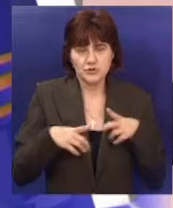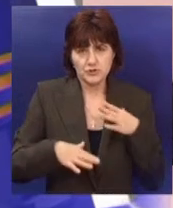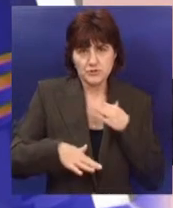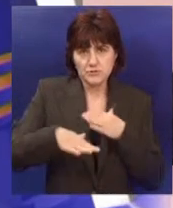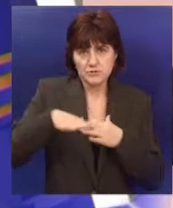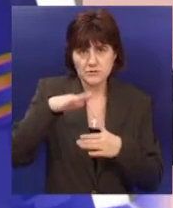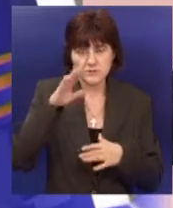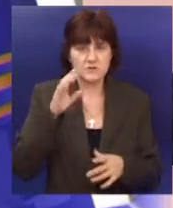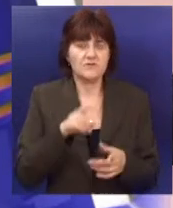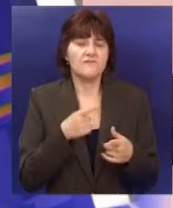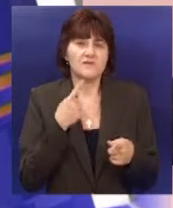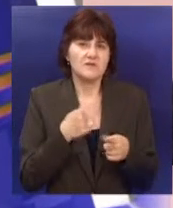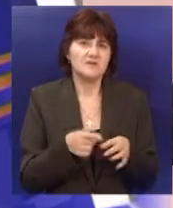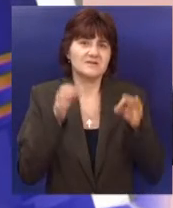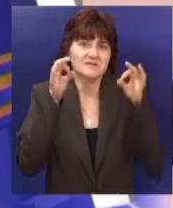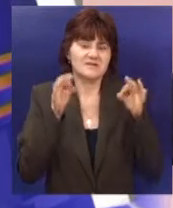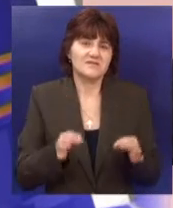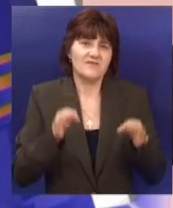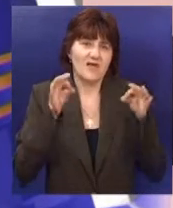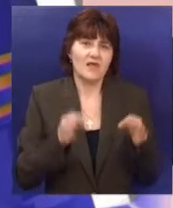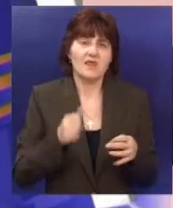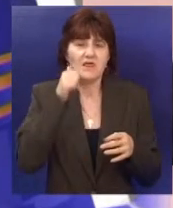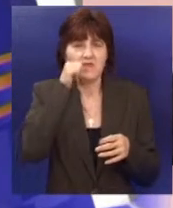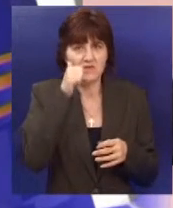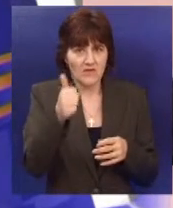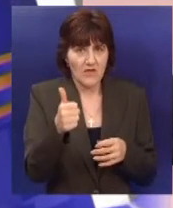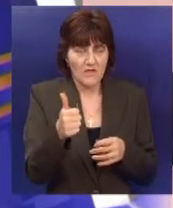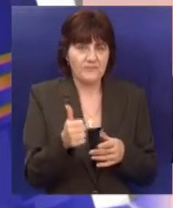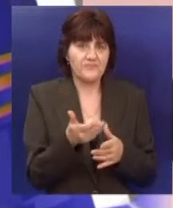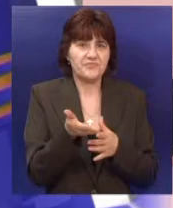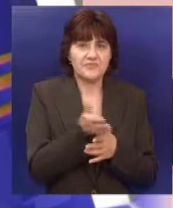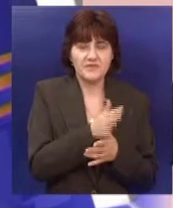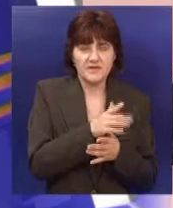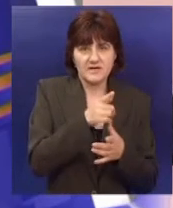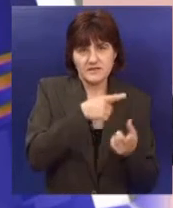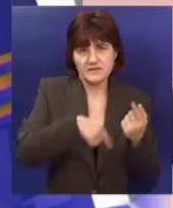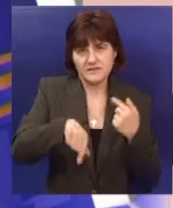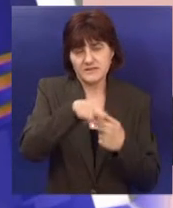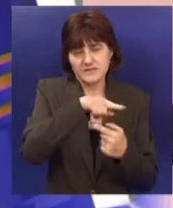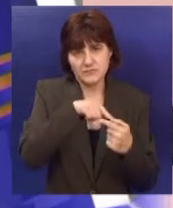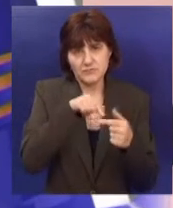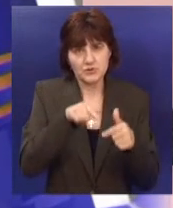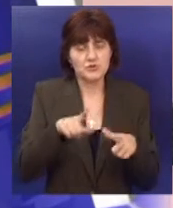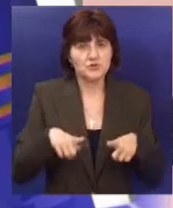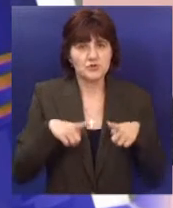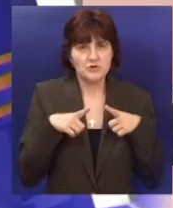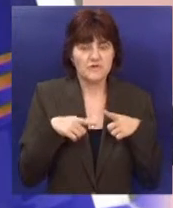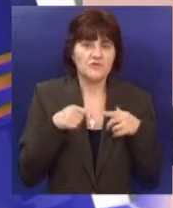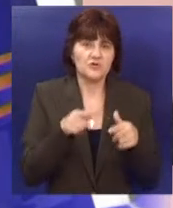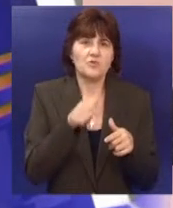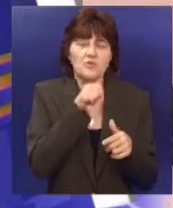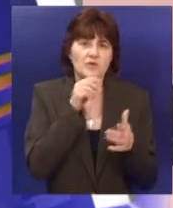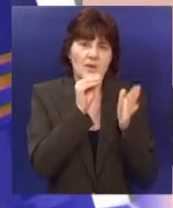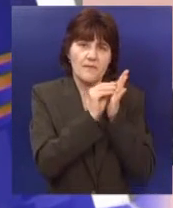načinom života, moram da dodam sa našim svakodnevnim navikama. I između te dve krajnosti, između te dve